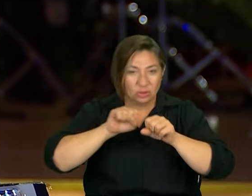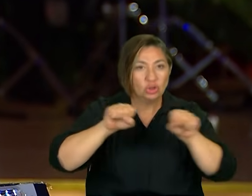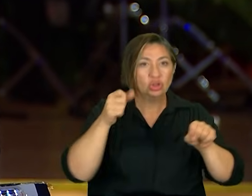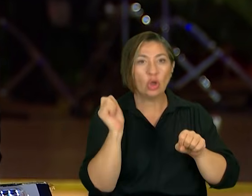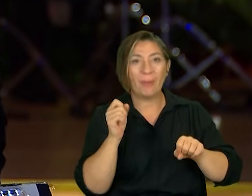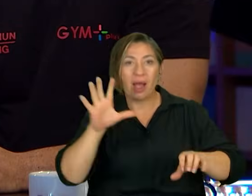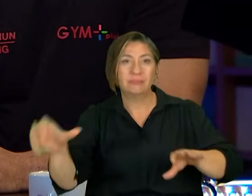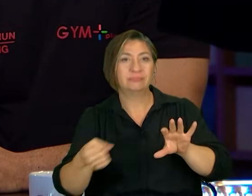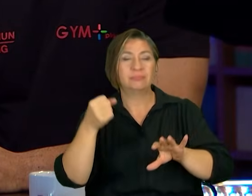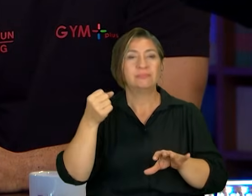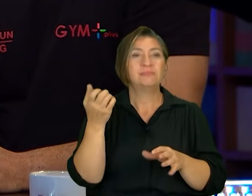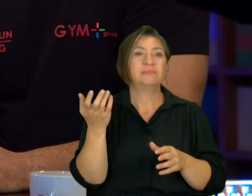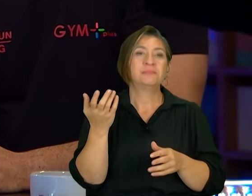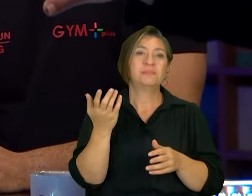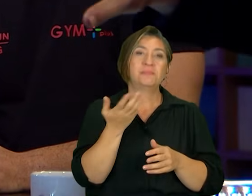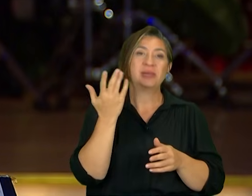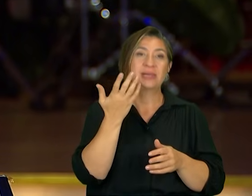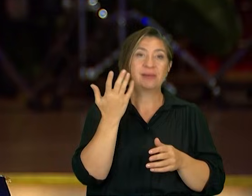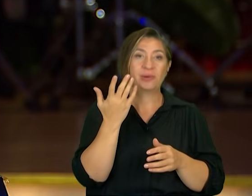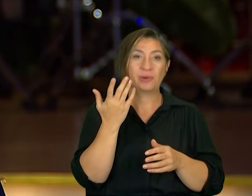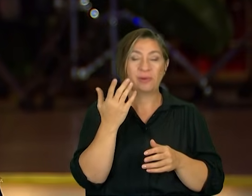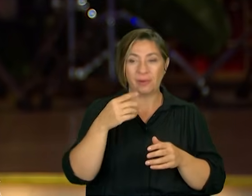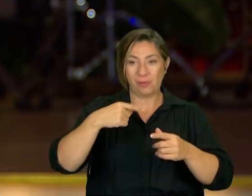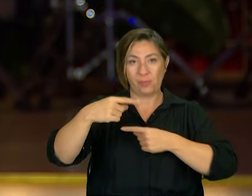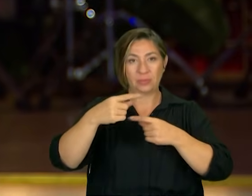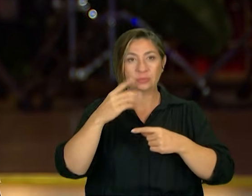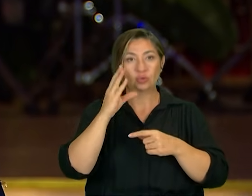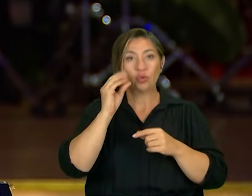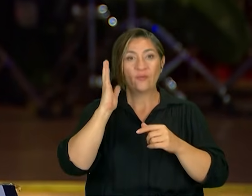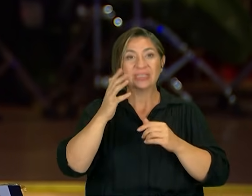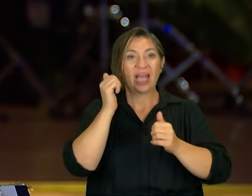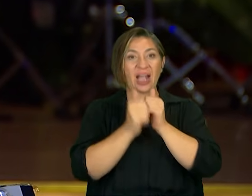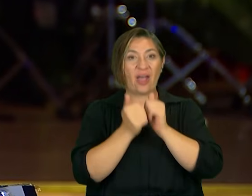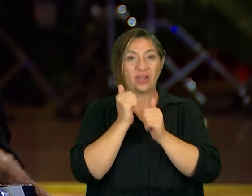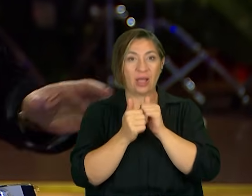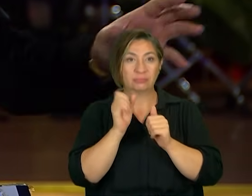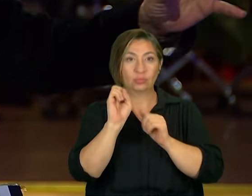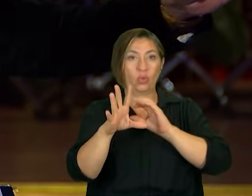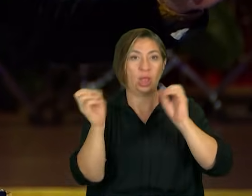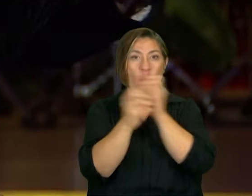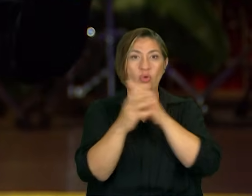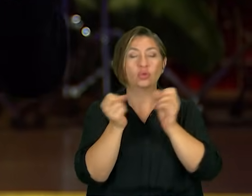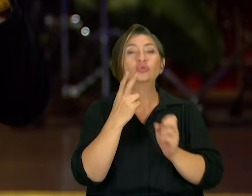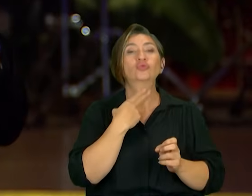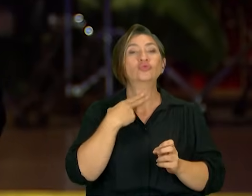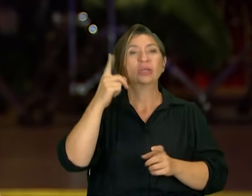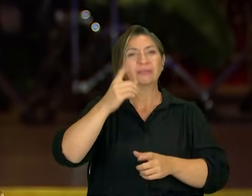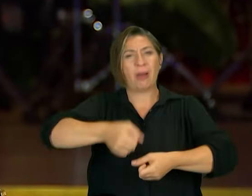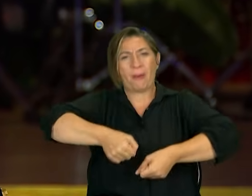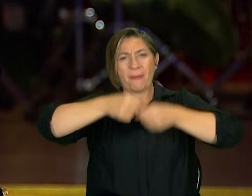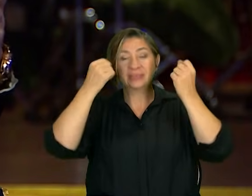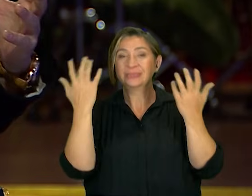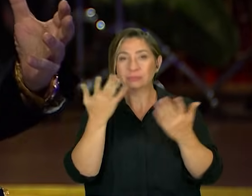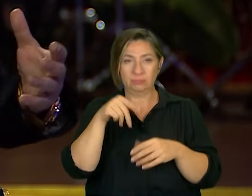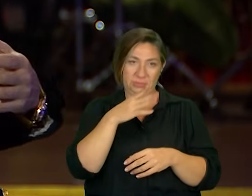ihtiyaç duyuyorlar. Mesela evet, genelde herkes birbirlerine çok fazla kavga post ediyor. Rusların nasıl dövüştüğünü